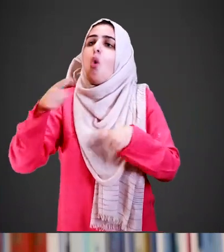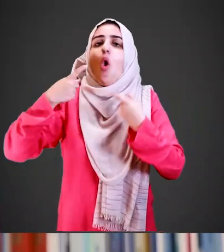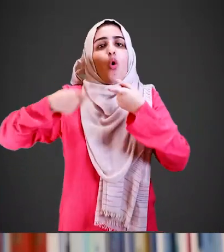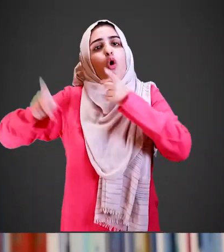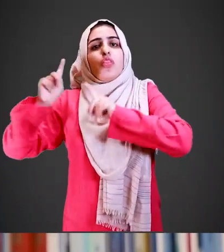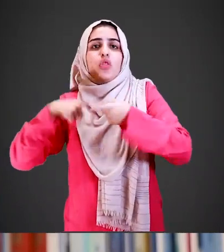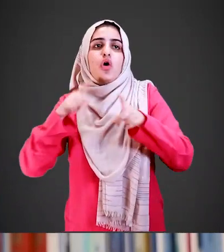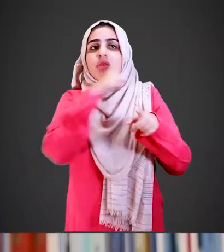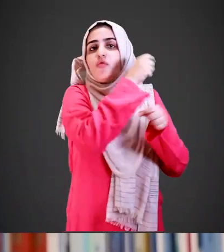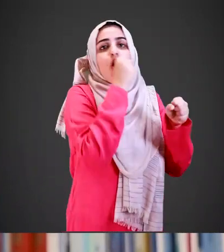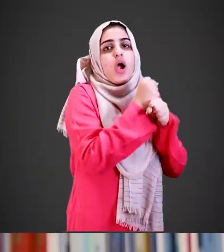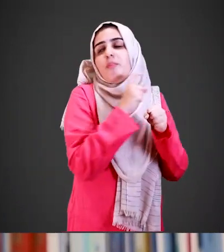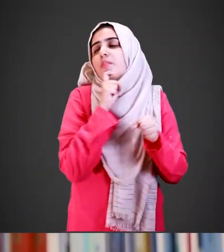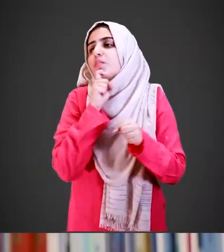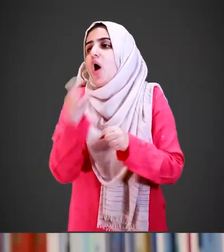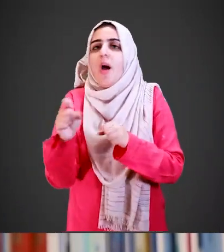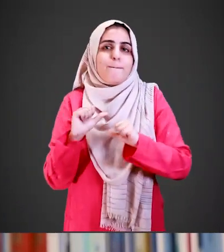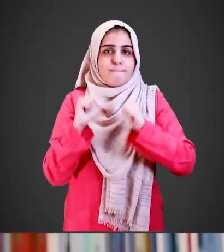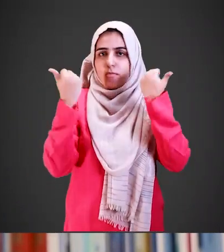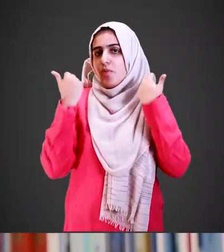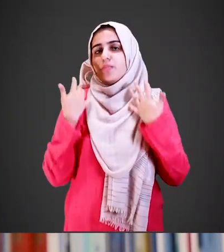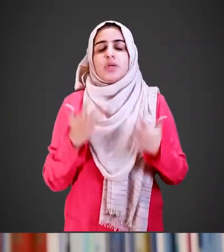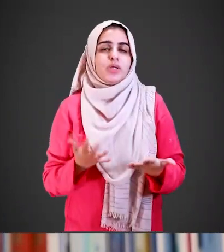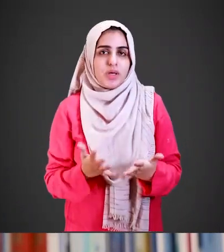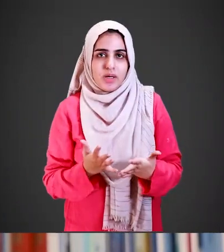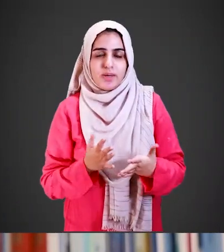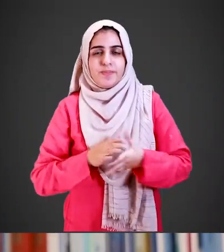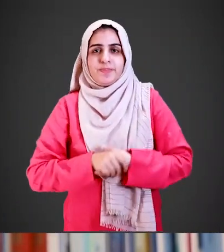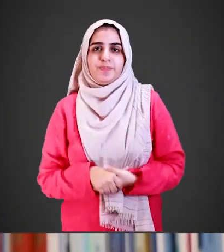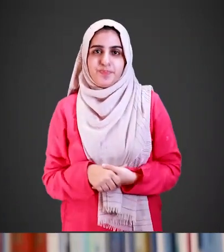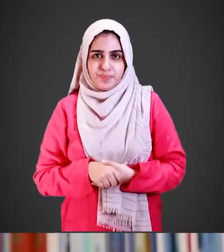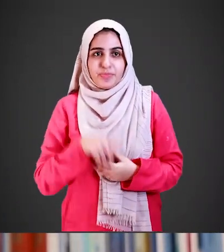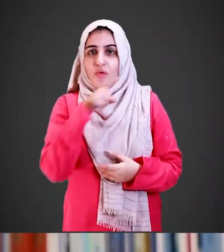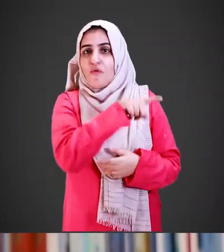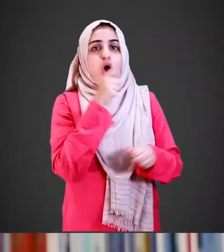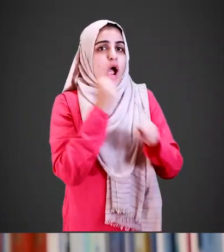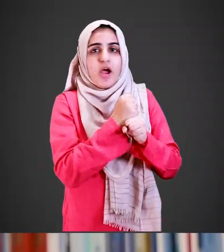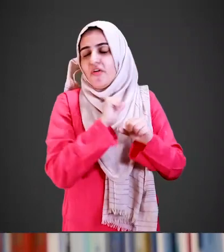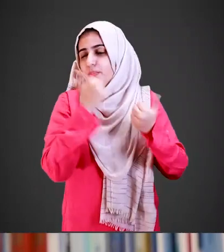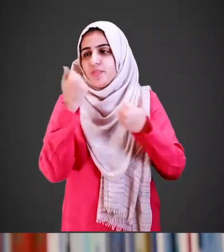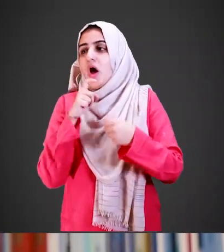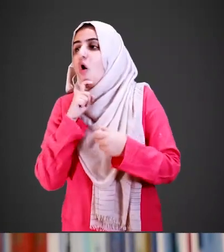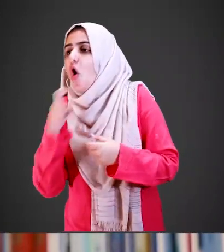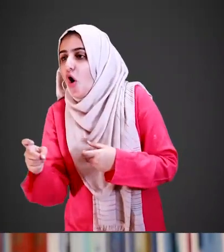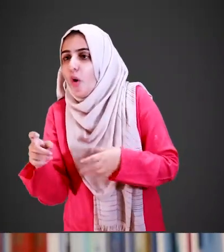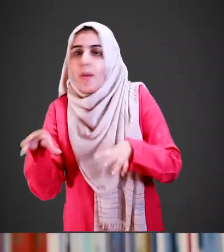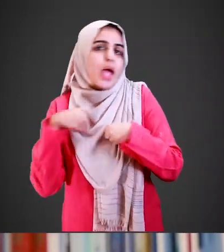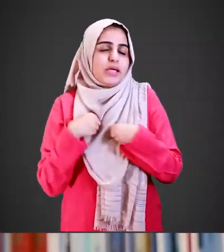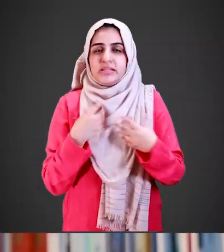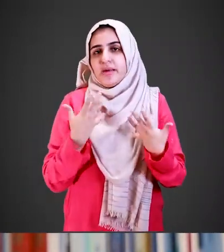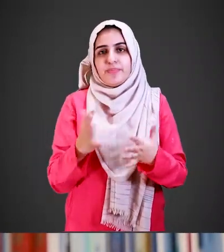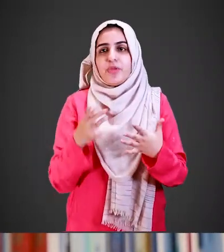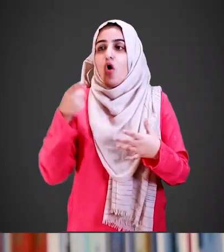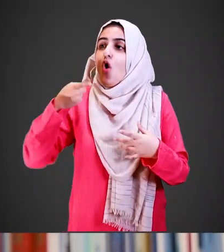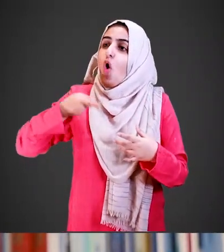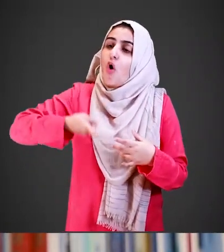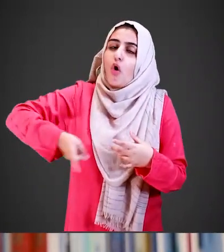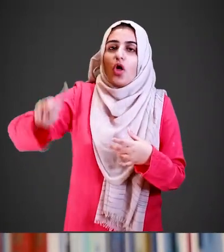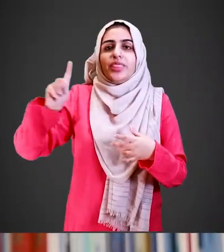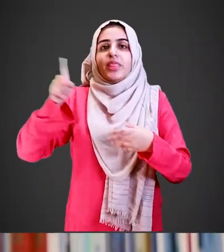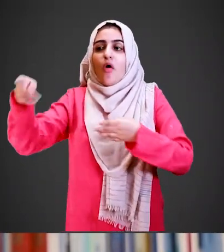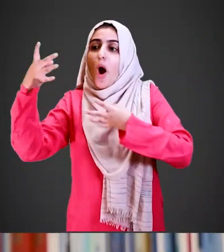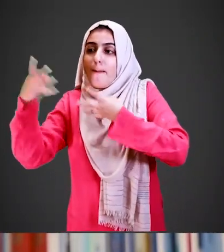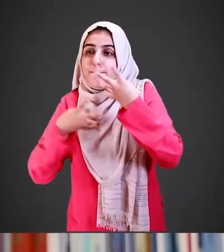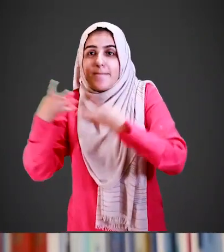ہے، ان ایکول ریسورسز جو ہیں اس کی ڈسٹریبیوشن ہو رہی ہوتی ہے، لیکن اسٹیٹ کچھ اتنا رول پلے نہیں کرتی ہے۔ لوگ خود ہی سب چیزیں مارکیٹ فورسز